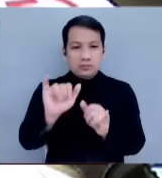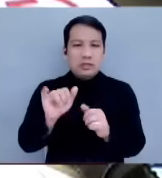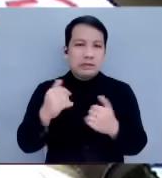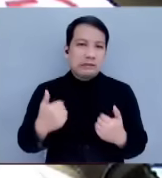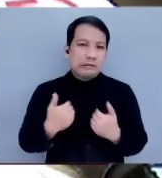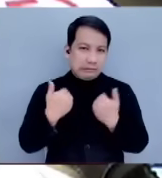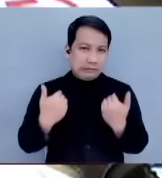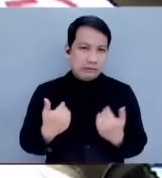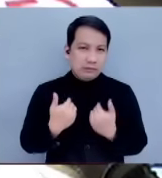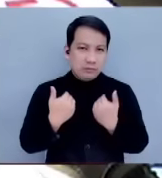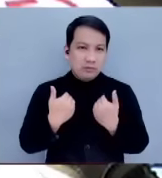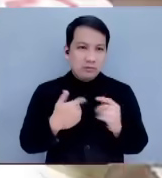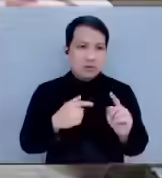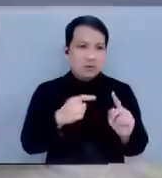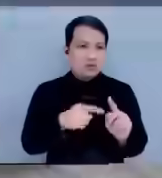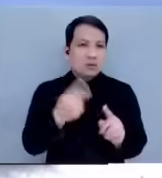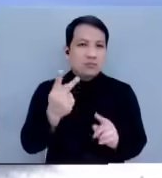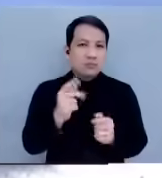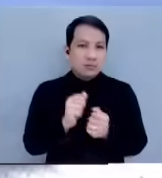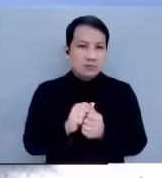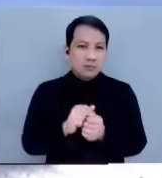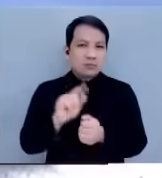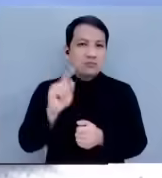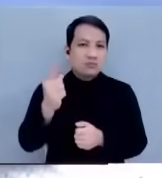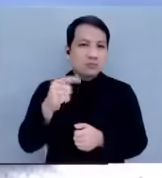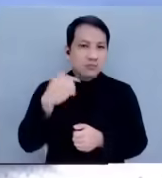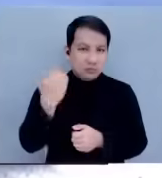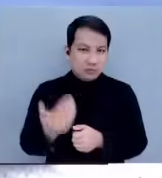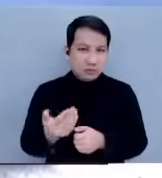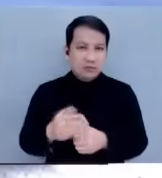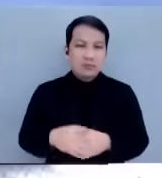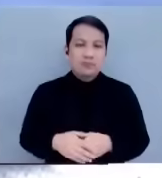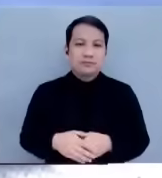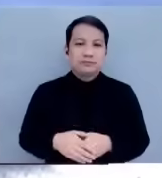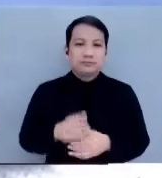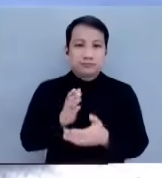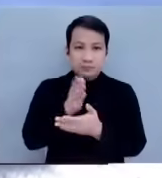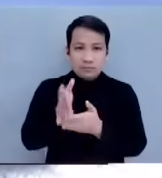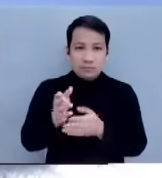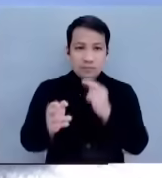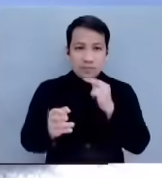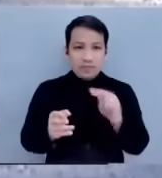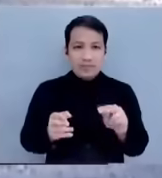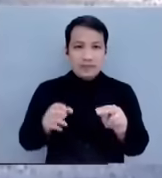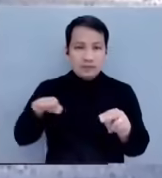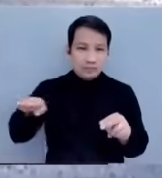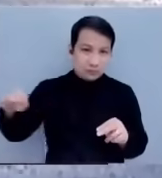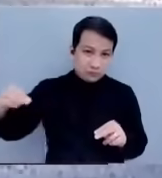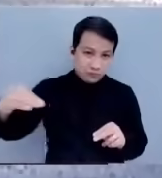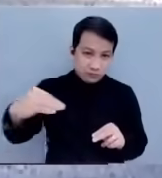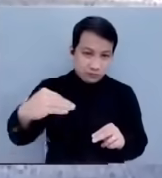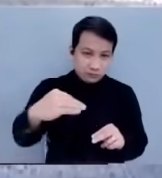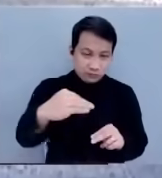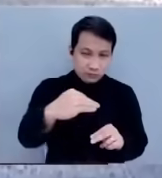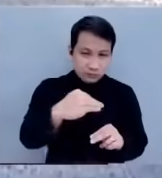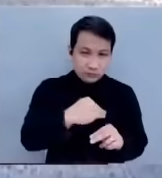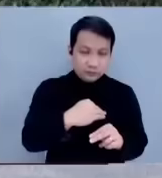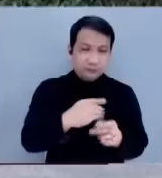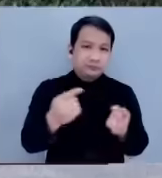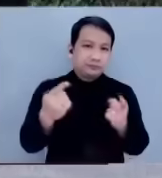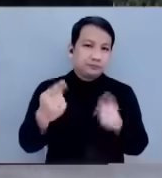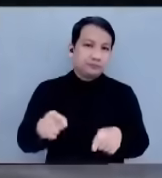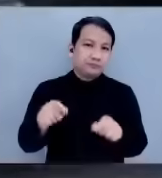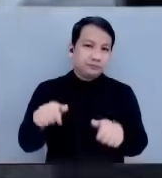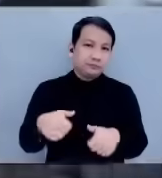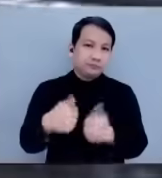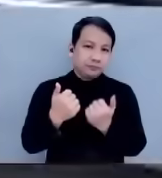Sila yung nauna. Pinuntahan naman ng News 5 ang tinaguri ang killer curve kung saan nangyari ang aksidente.